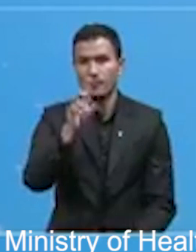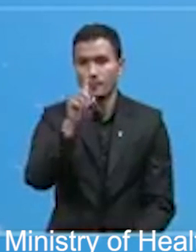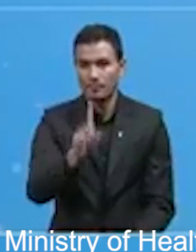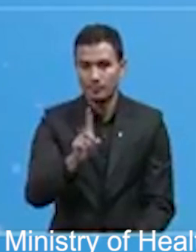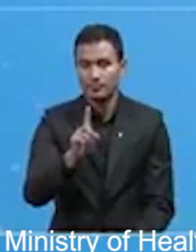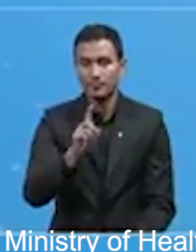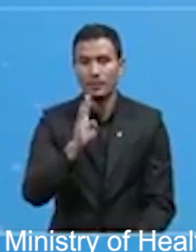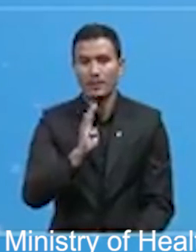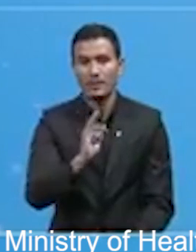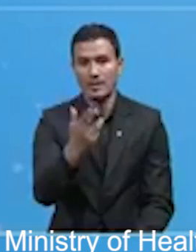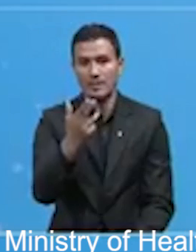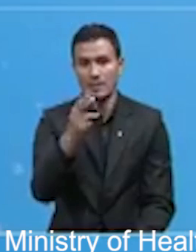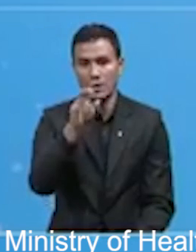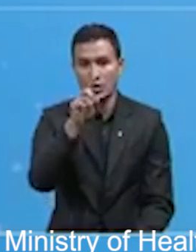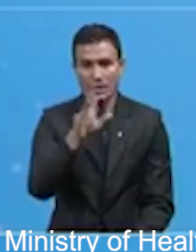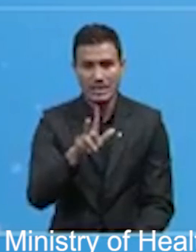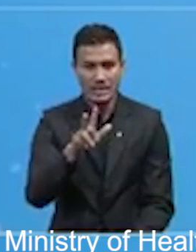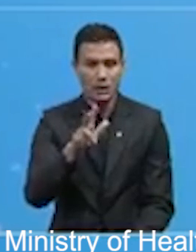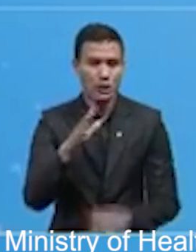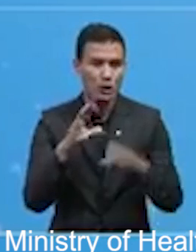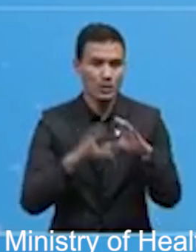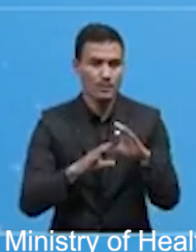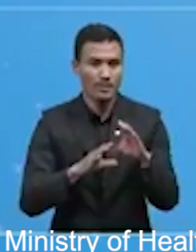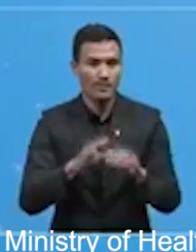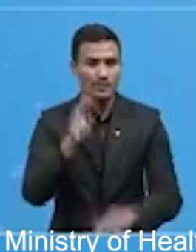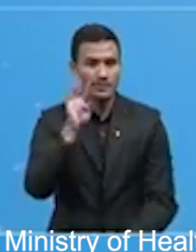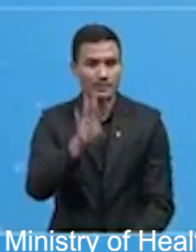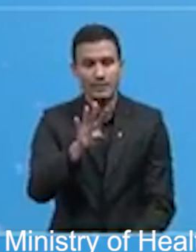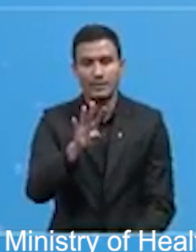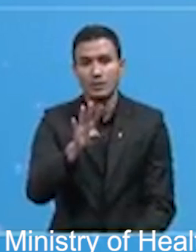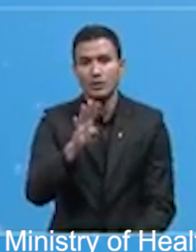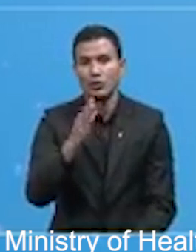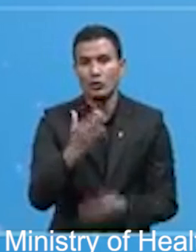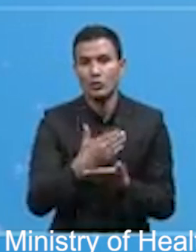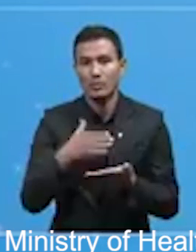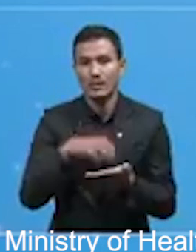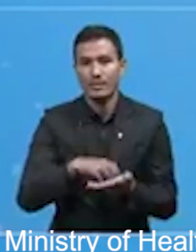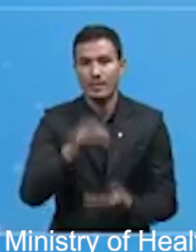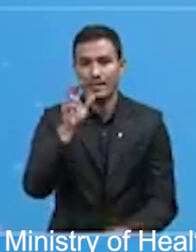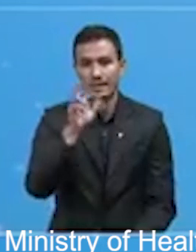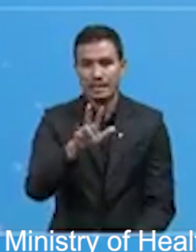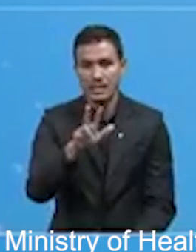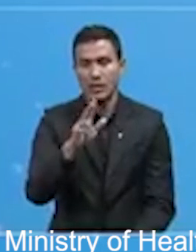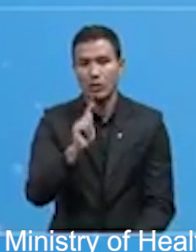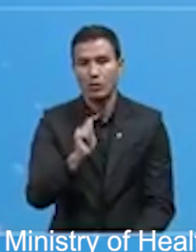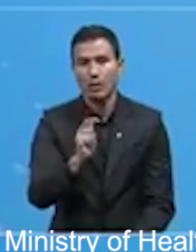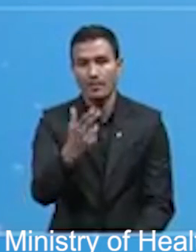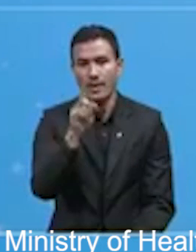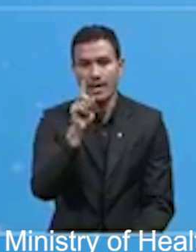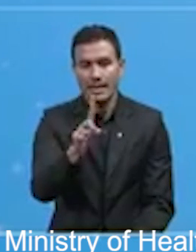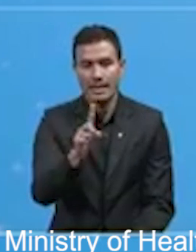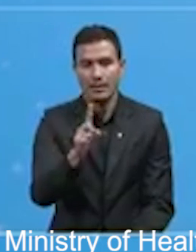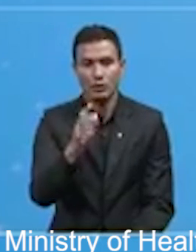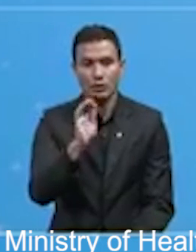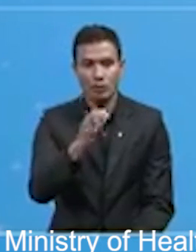1, बागमती प्रदेशमा 18, गण्डकी प्रदेशमा 4, लुम्बिनी प्रदेशमा 8, कर्णाली प्रदेशमा 1